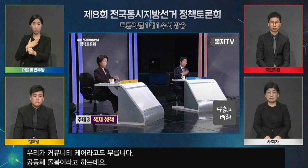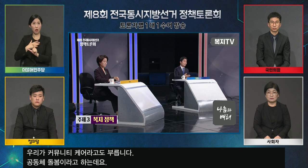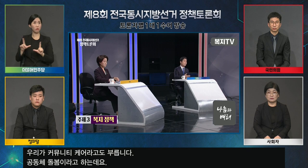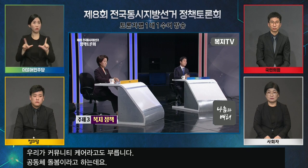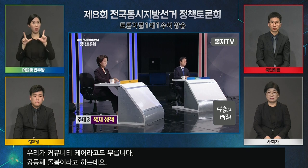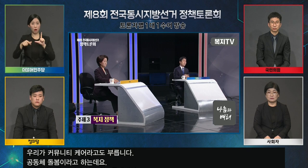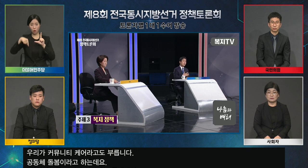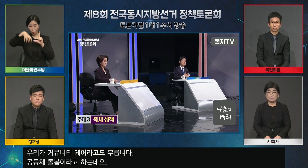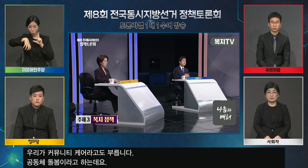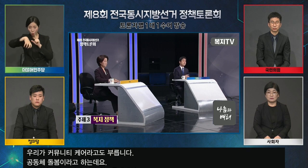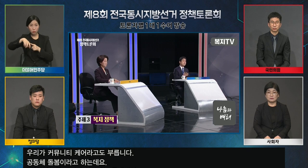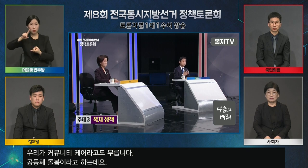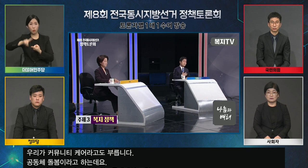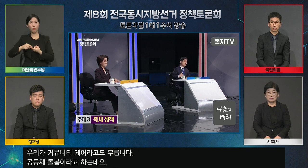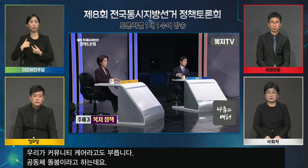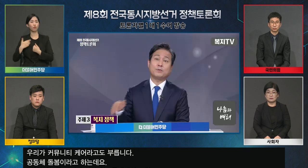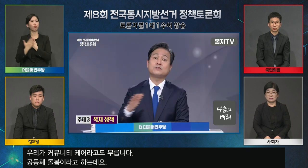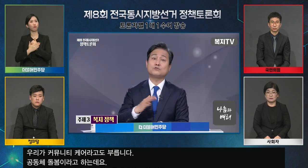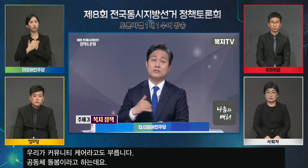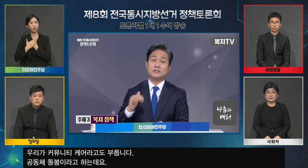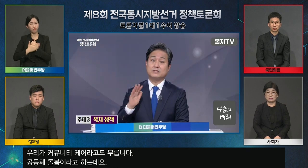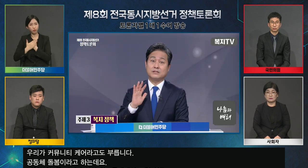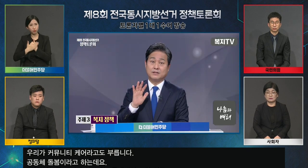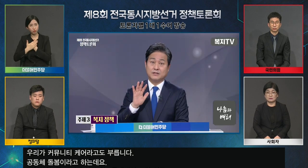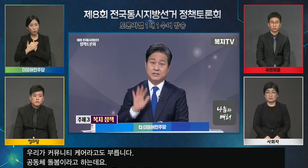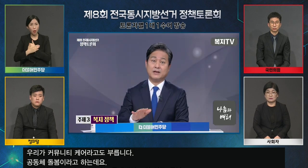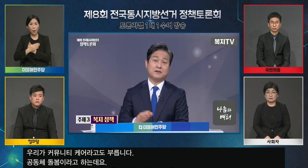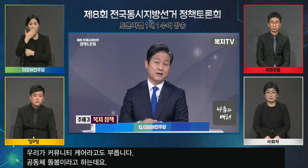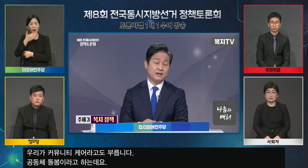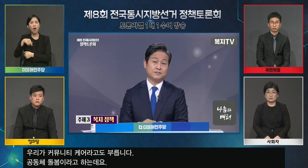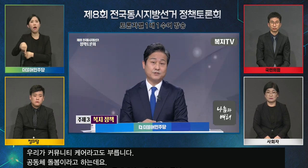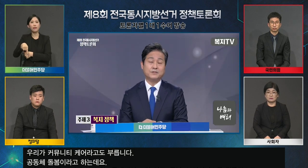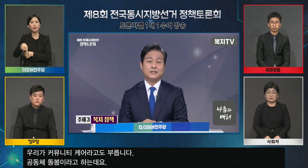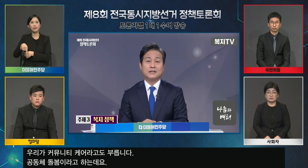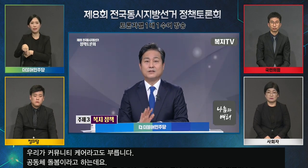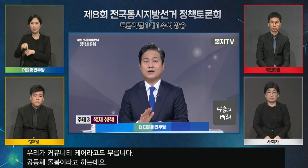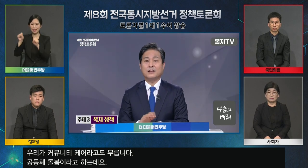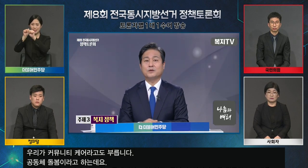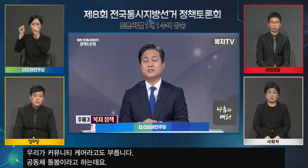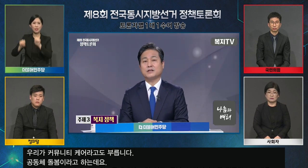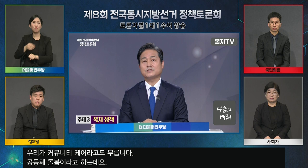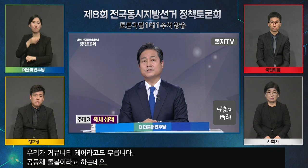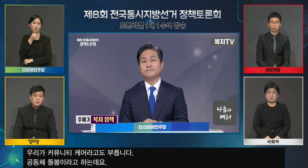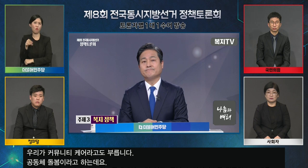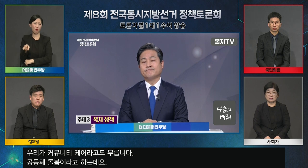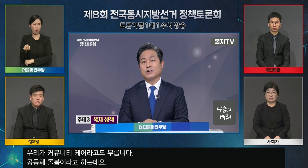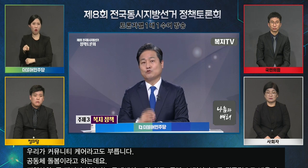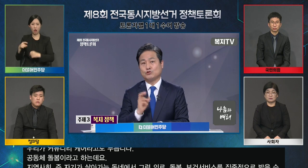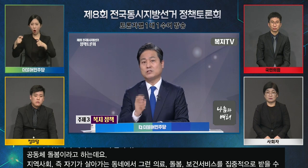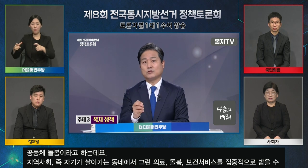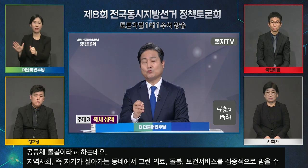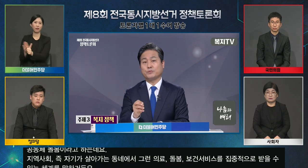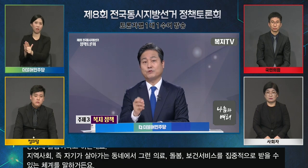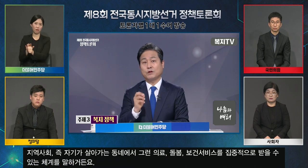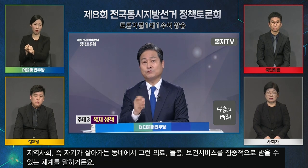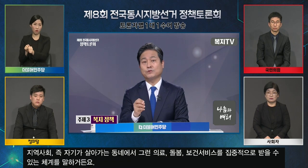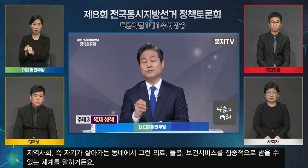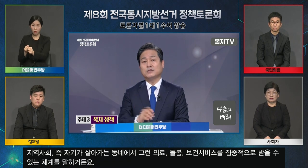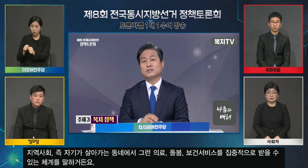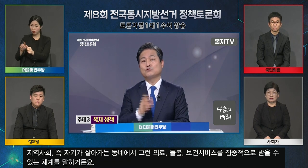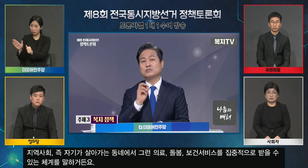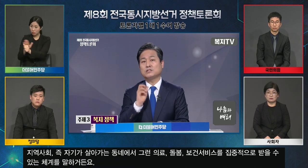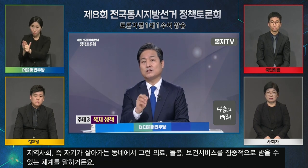돌봄, 보건 서비스를 집중적으로 받을 수 있는 체계를 말하거든요. 그렇게 하려면 사실은 주치의 제도도